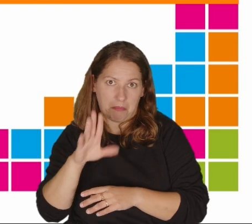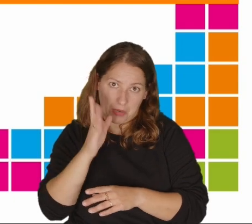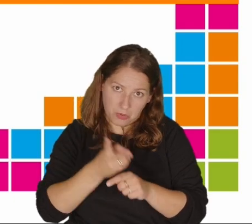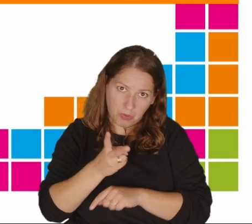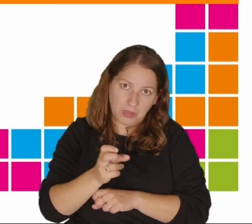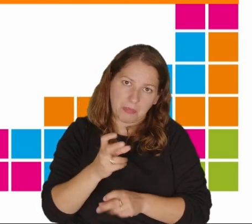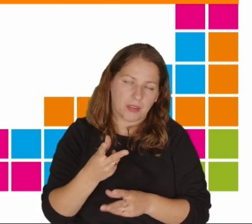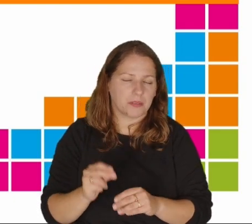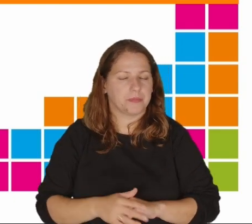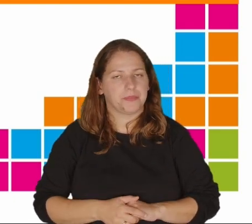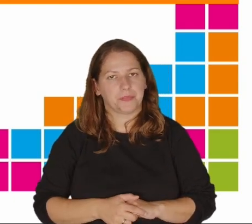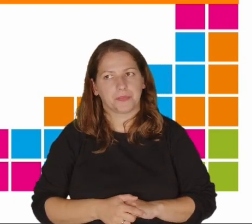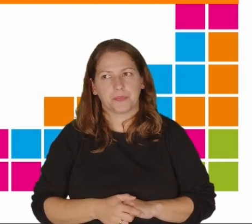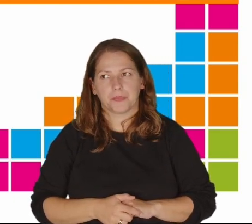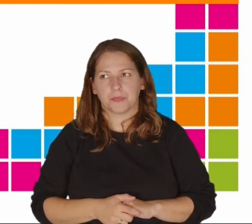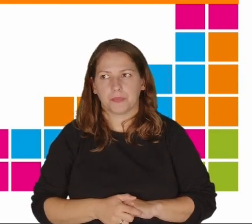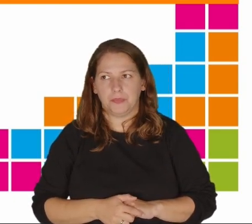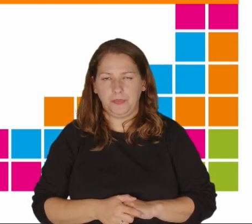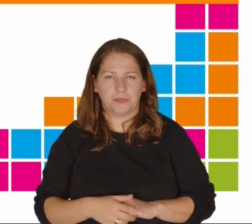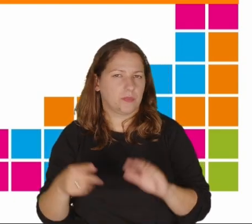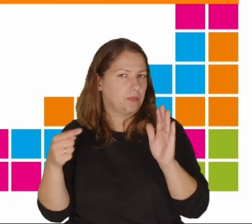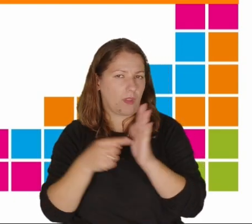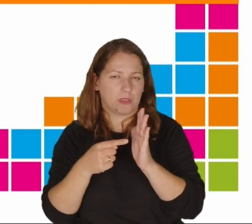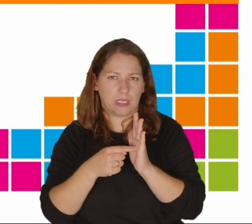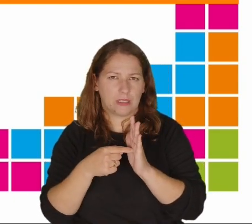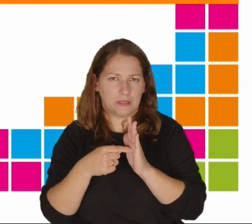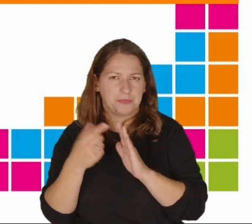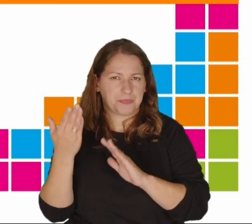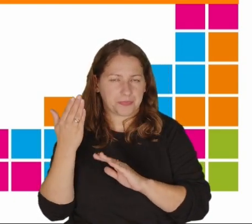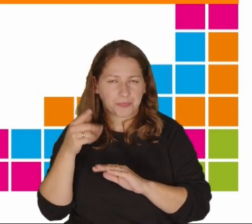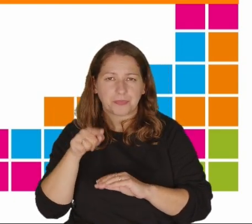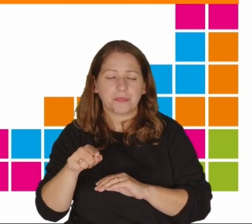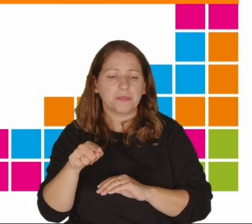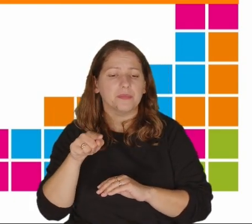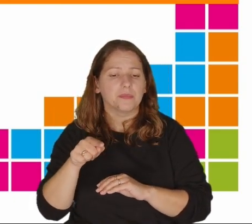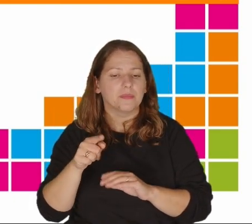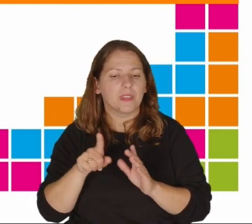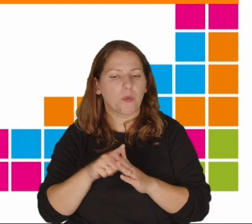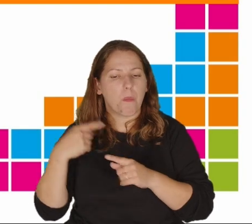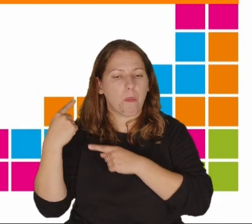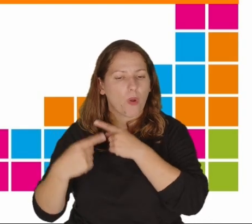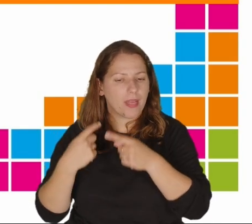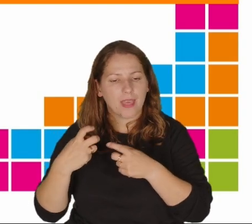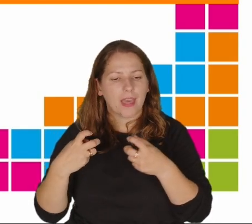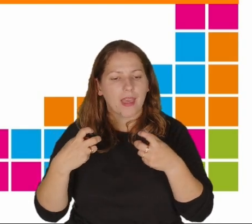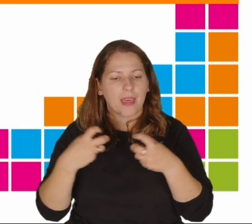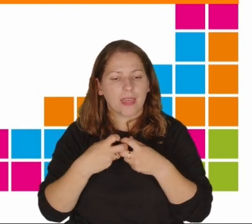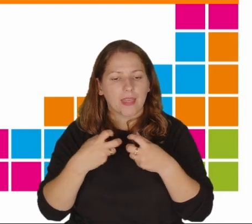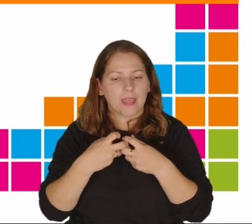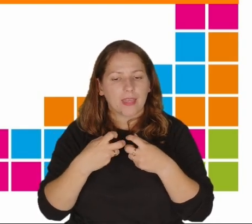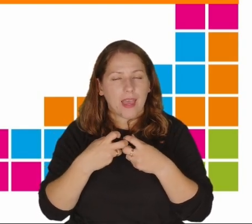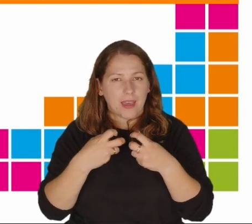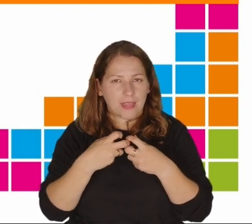dostęp. No i ostatnie, last but not least, że obecnie dorasta pokolenie, które używa internetu dłużej niż sięga